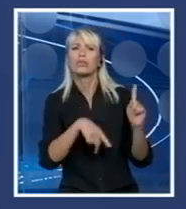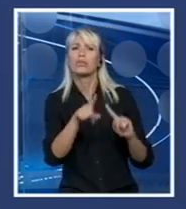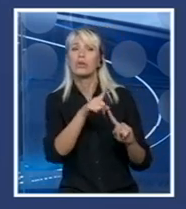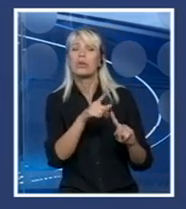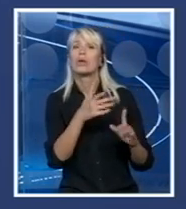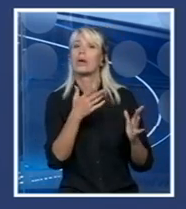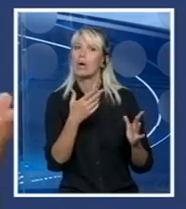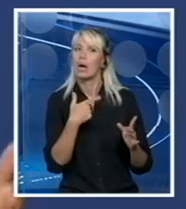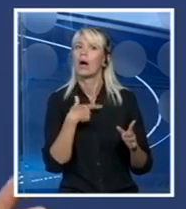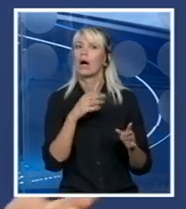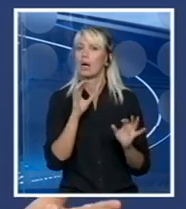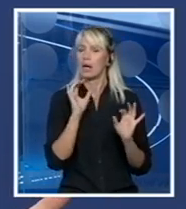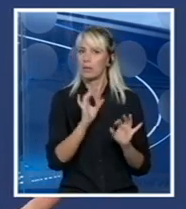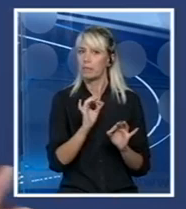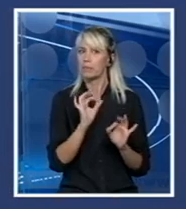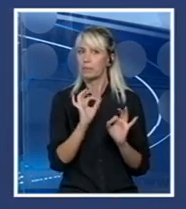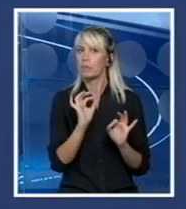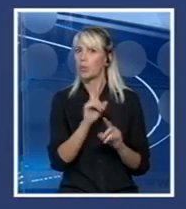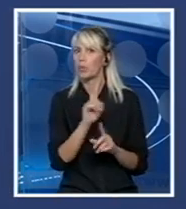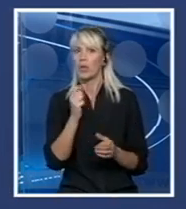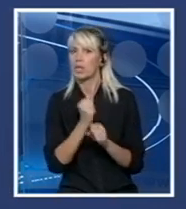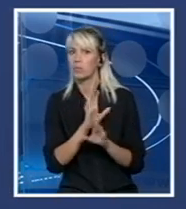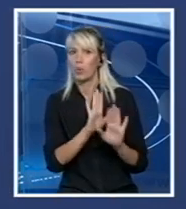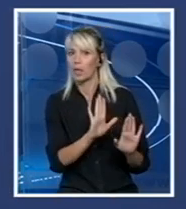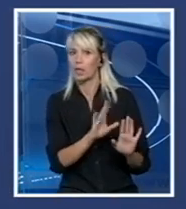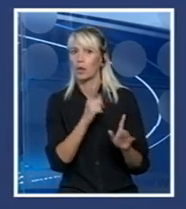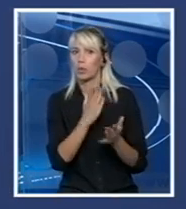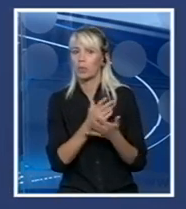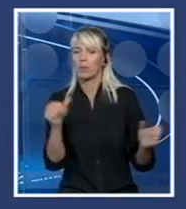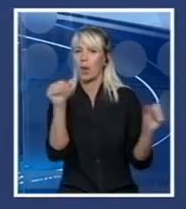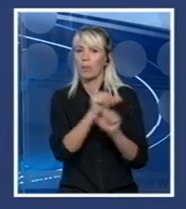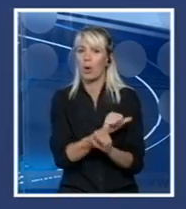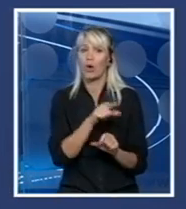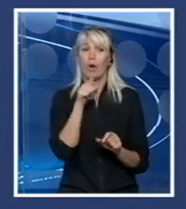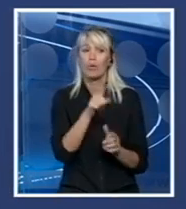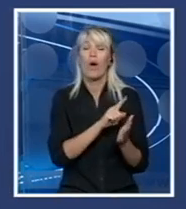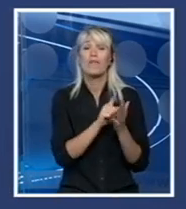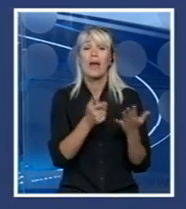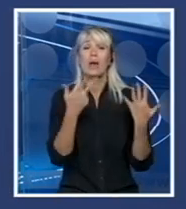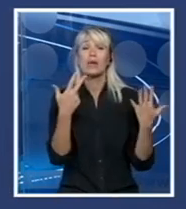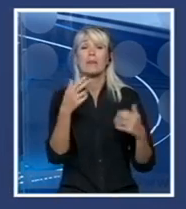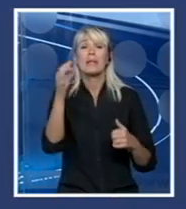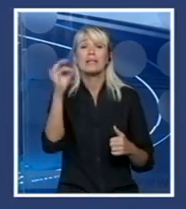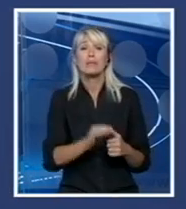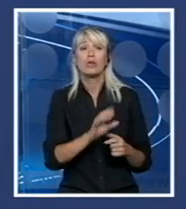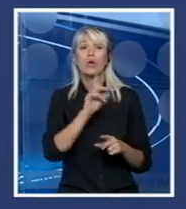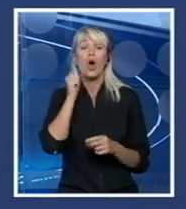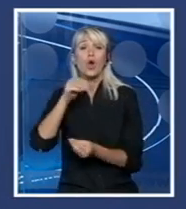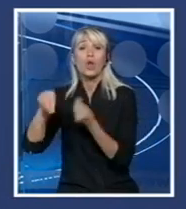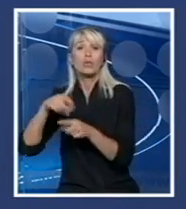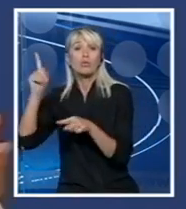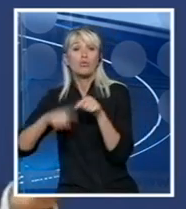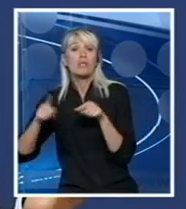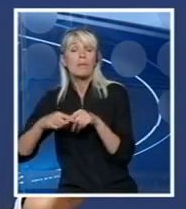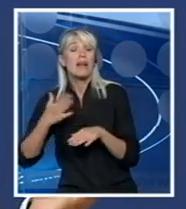taj stav držali dugo. Ili bi bili Šveđani, ne znam. Ali je poenta u tome da je tada 80% roditelja iz dana u dan smanjivalo dolaz deca u školu.